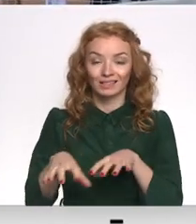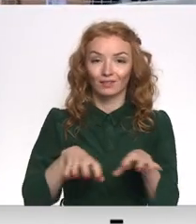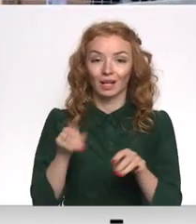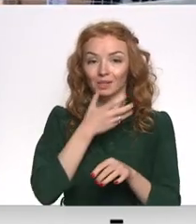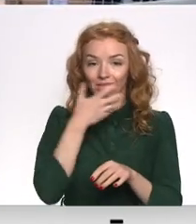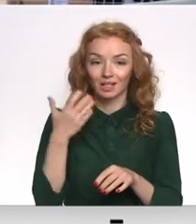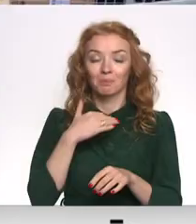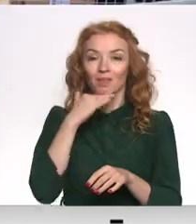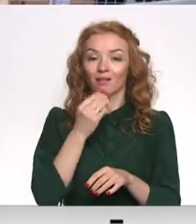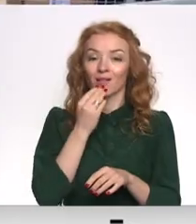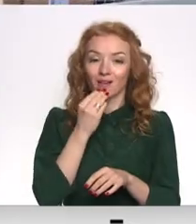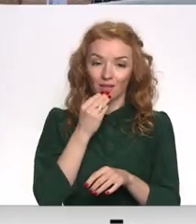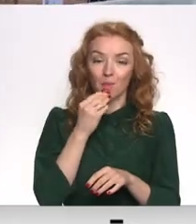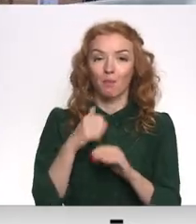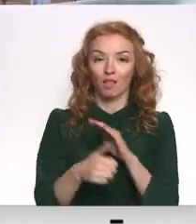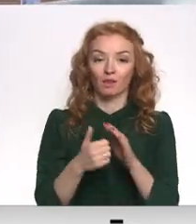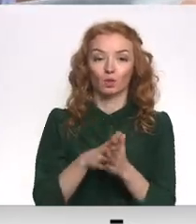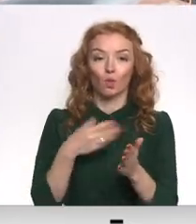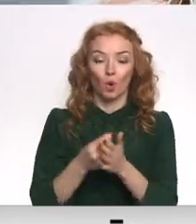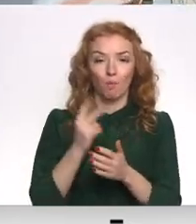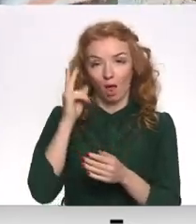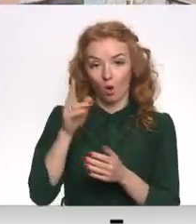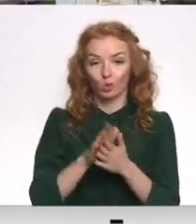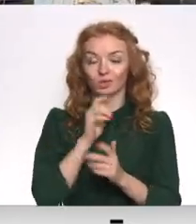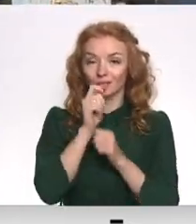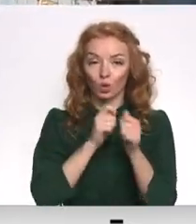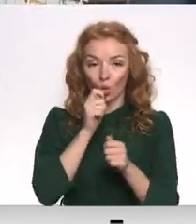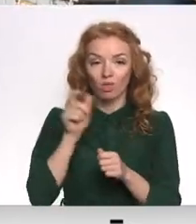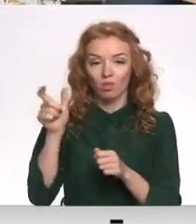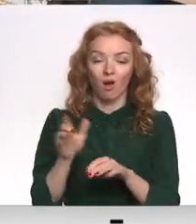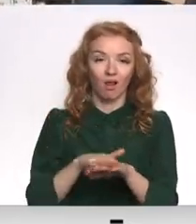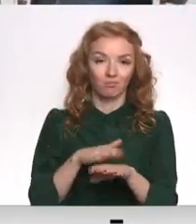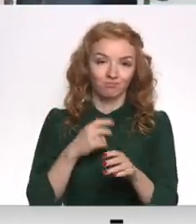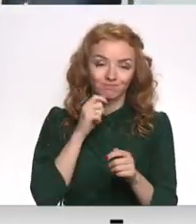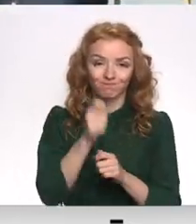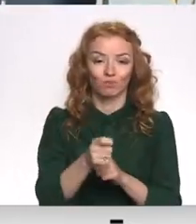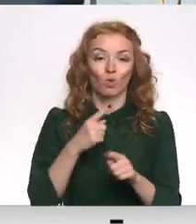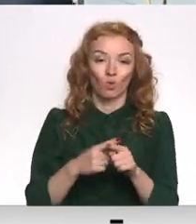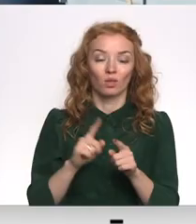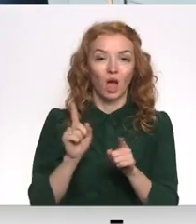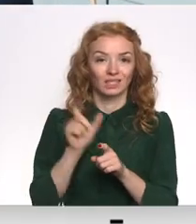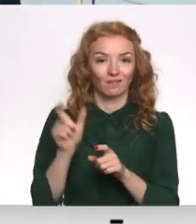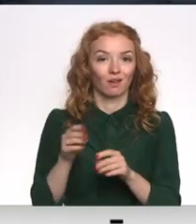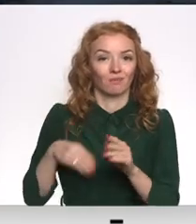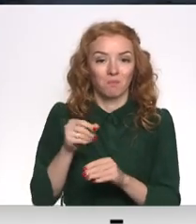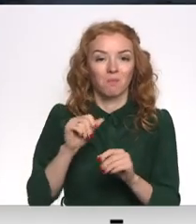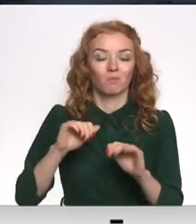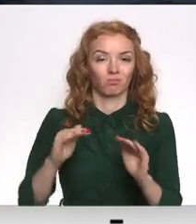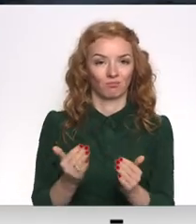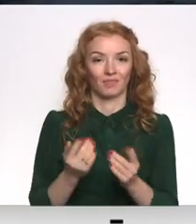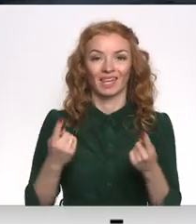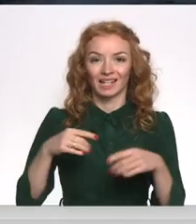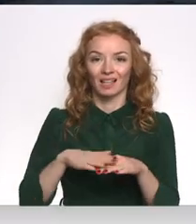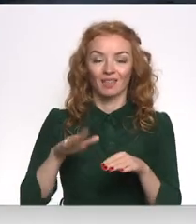silti un pietiktu ēdamais, patversmes joprojām paļaujas uz ziedotāju labvēlību, kas pēdējā laikā arī ir samazinājusies. Krīzes